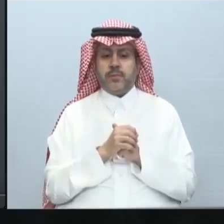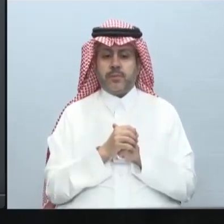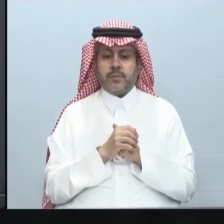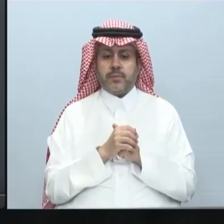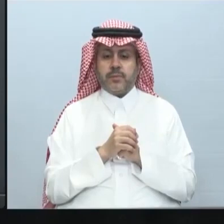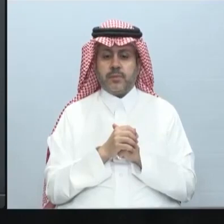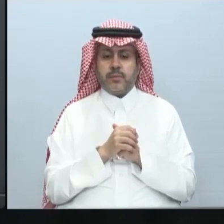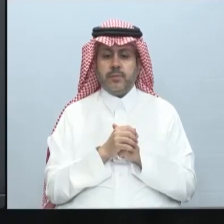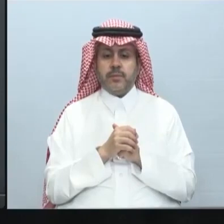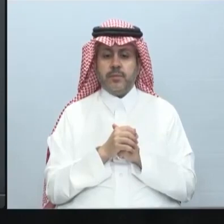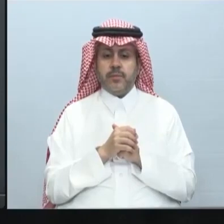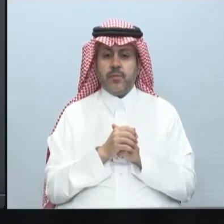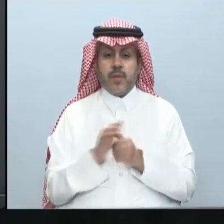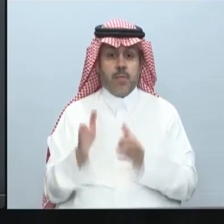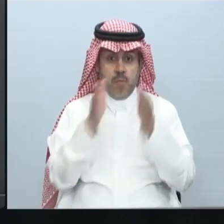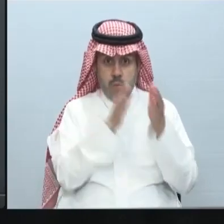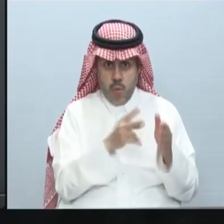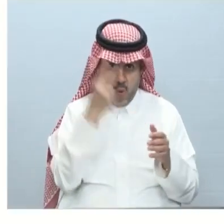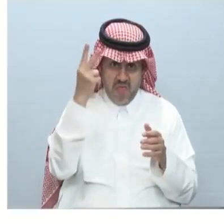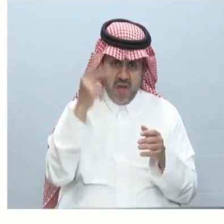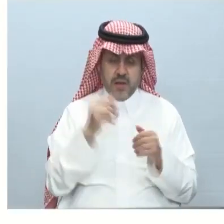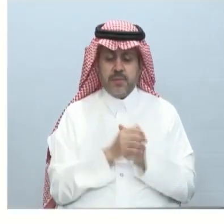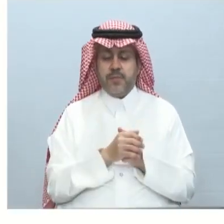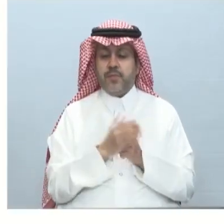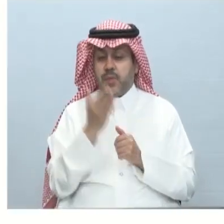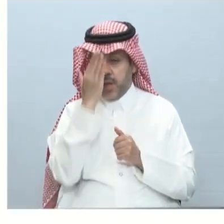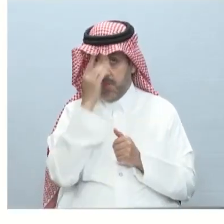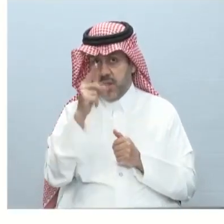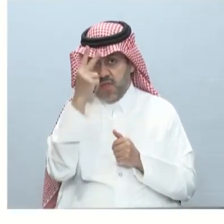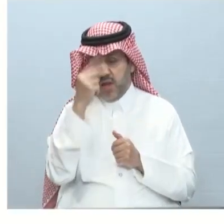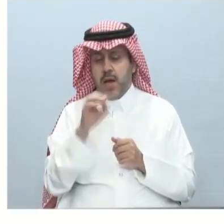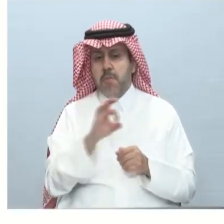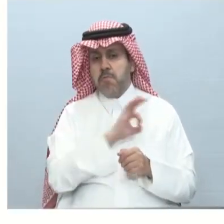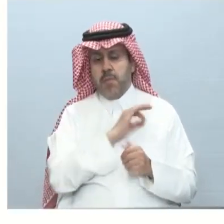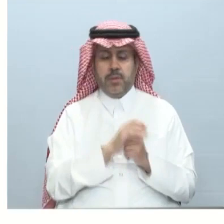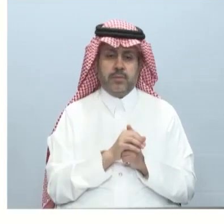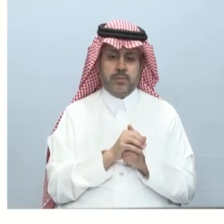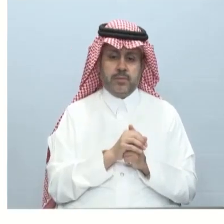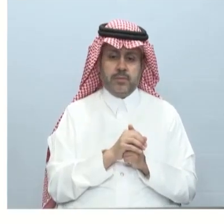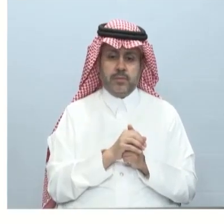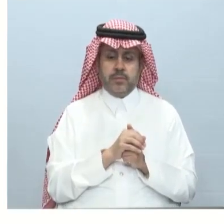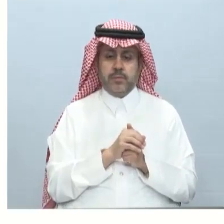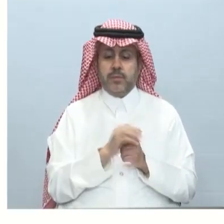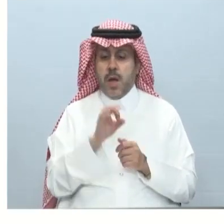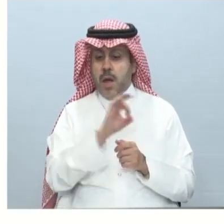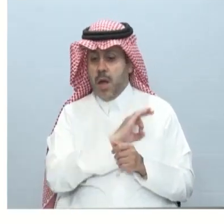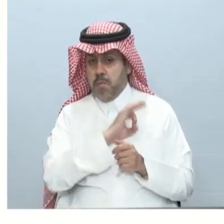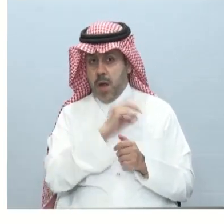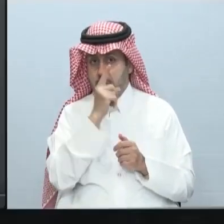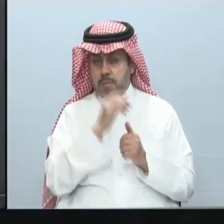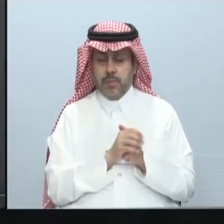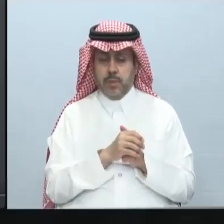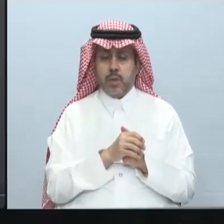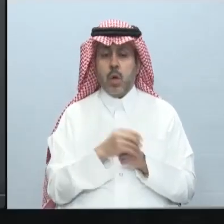العباده ال العباده الثانيه من العبادات المحبه وهذه العباده اخواني واخواتي هي